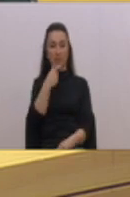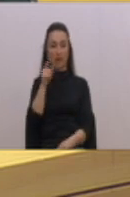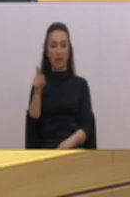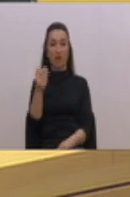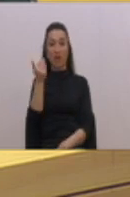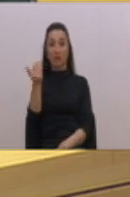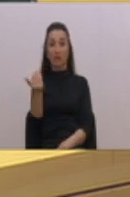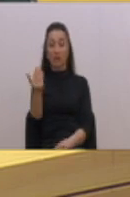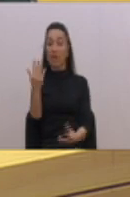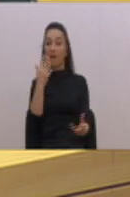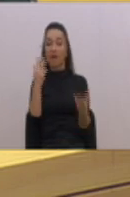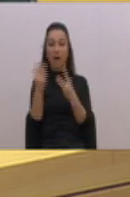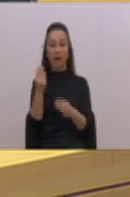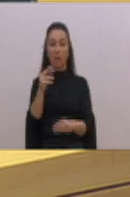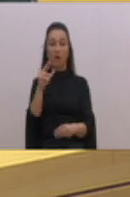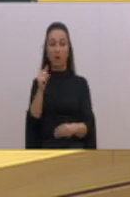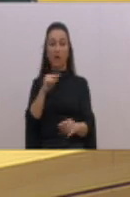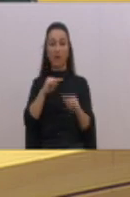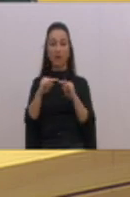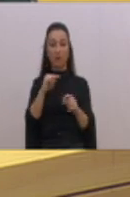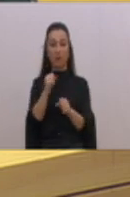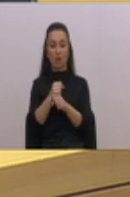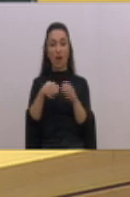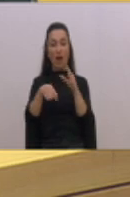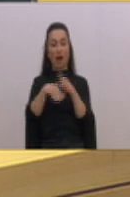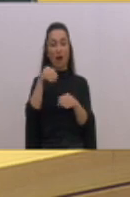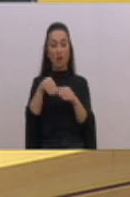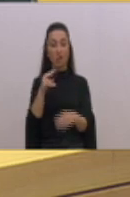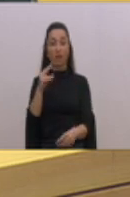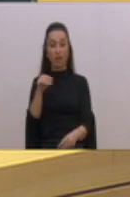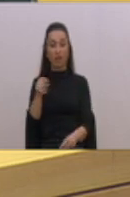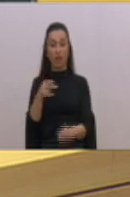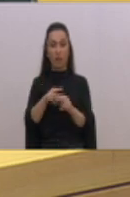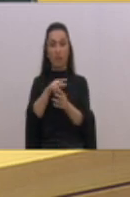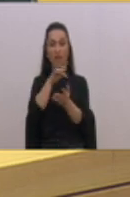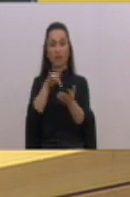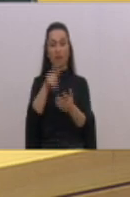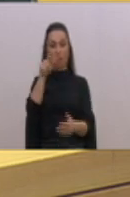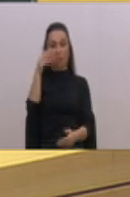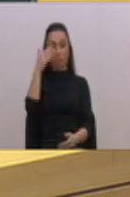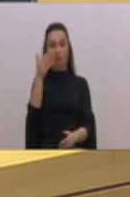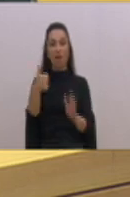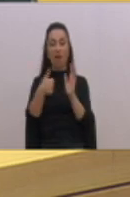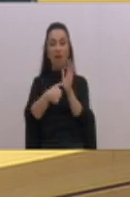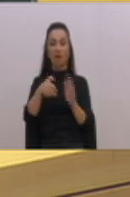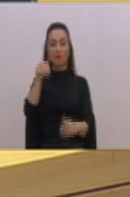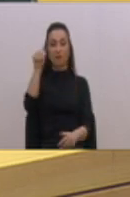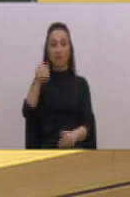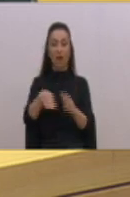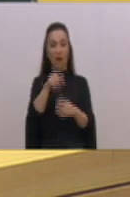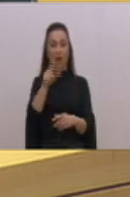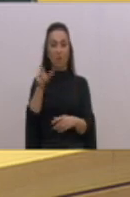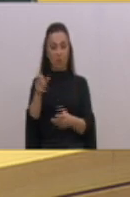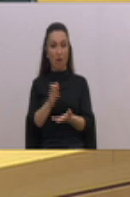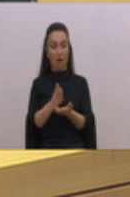თქვენი გაყალბებული და ტერორით მოწყობილი არჩევნებითაც კი ამ ქვეყნის მოსახლეობიდან 600,000 ამომრჩეველი